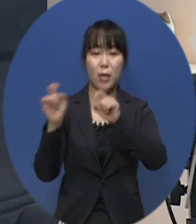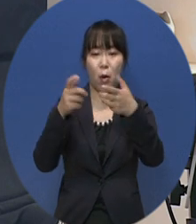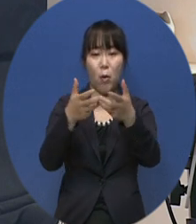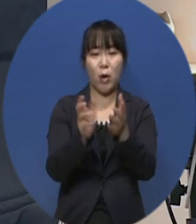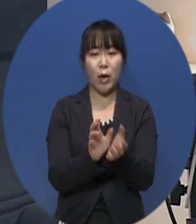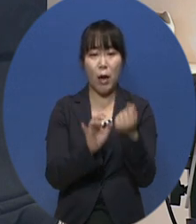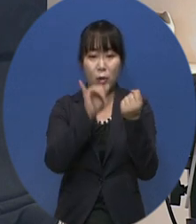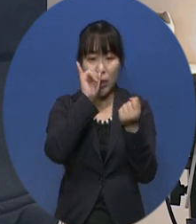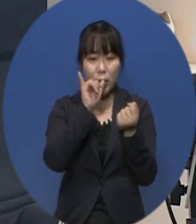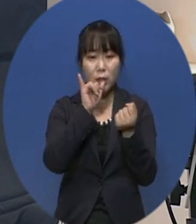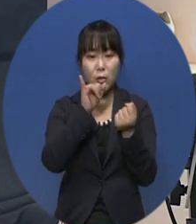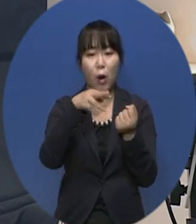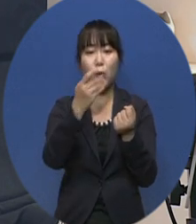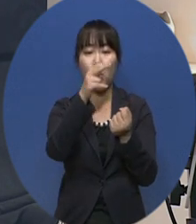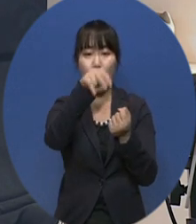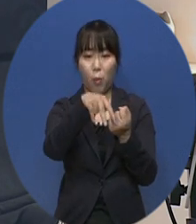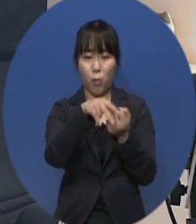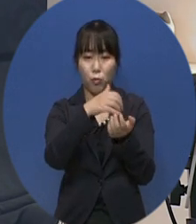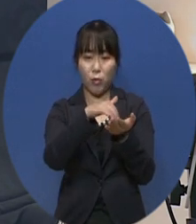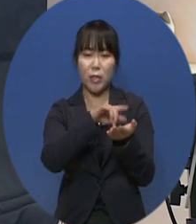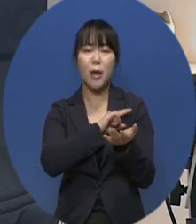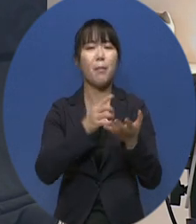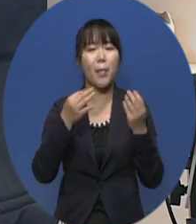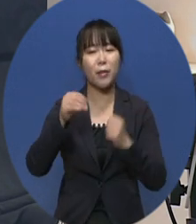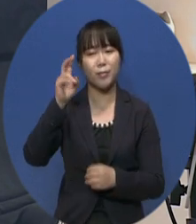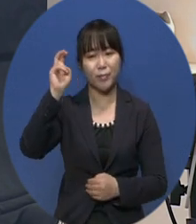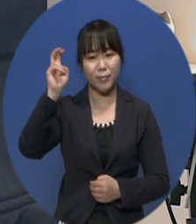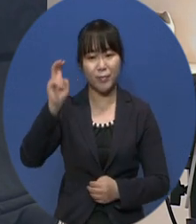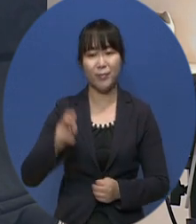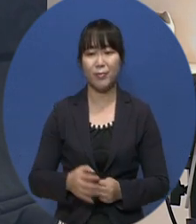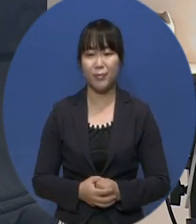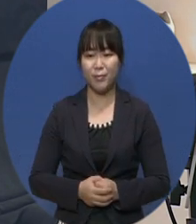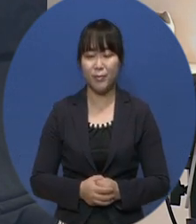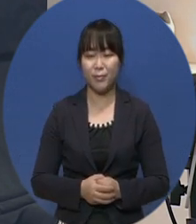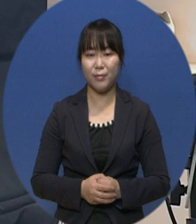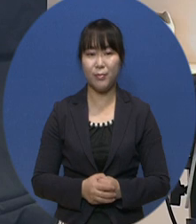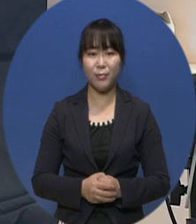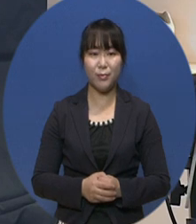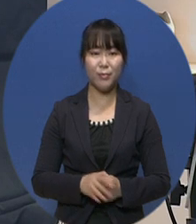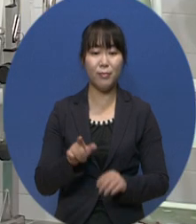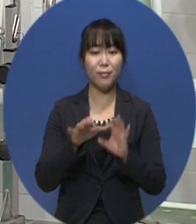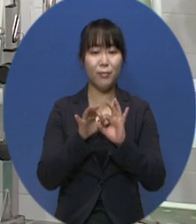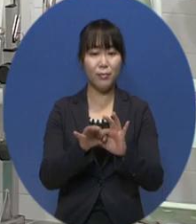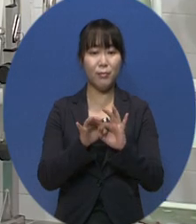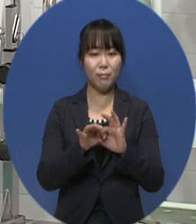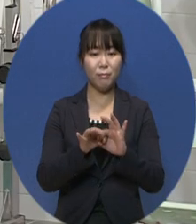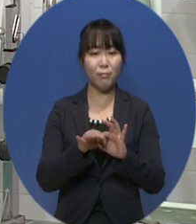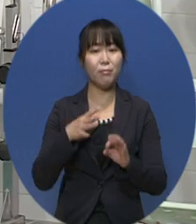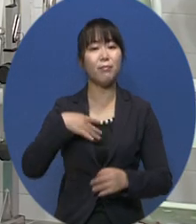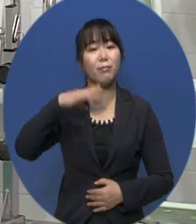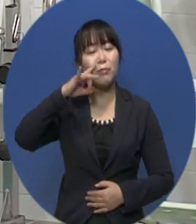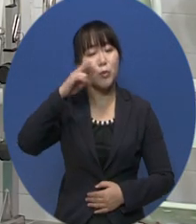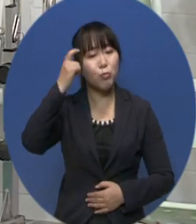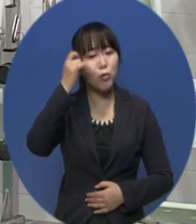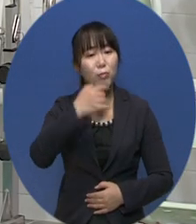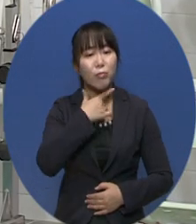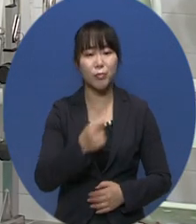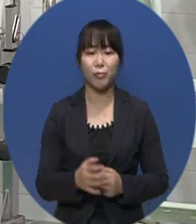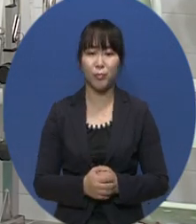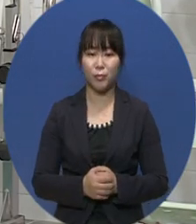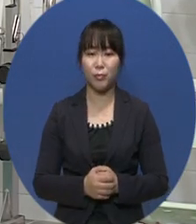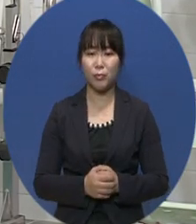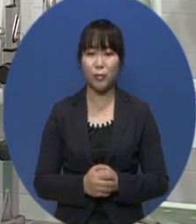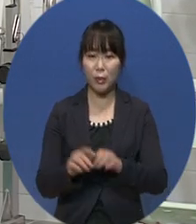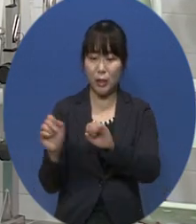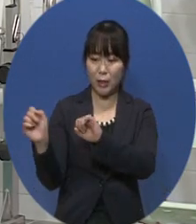보유한 재활 로봇이 가장 대수가 많은 병원이 될 것입니다. 아, 네. 그럼 이 부분 한번 좀 저도 한번 여쭤볼게요. 네. 궁금해서 네.